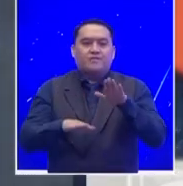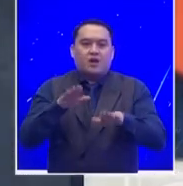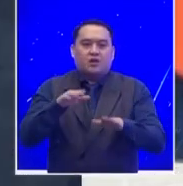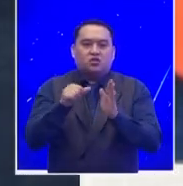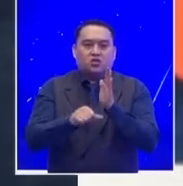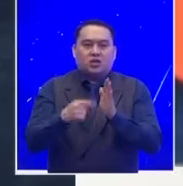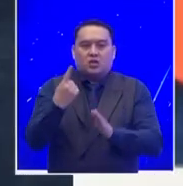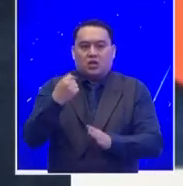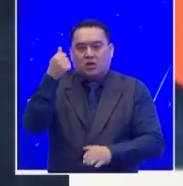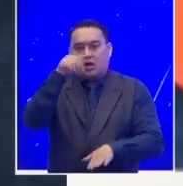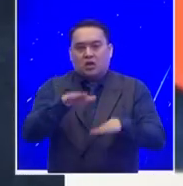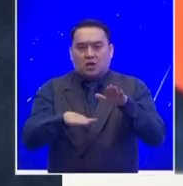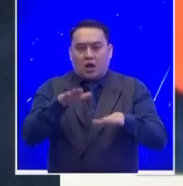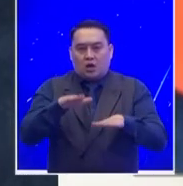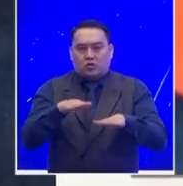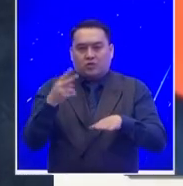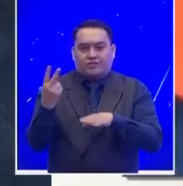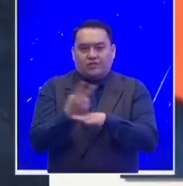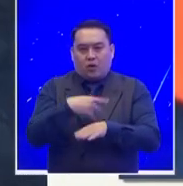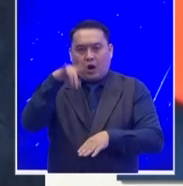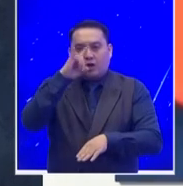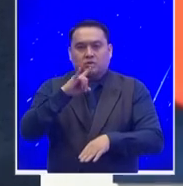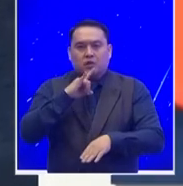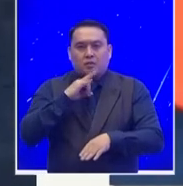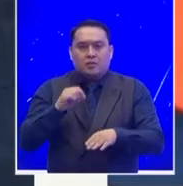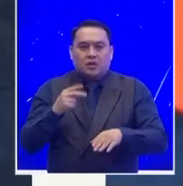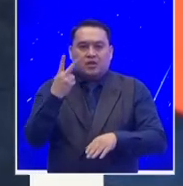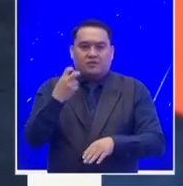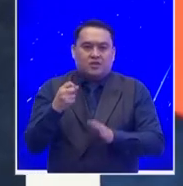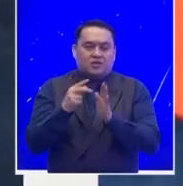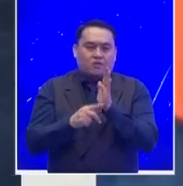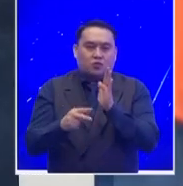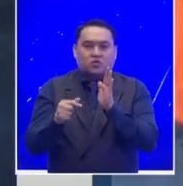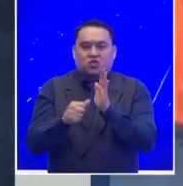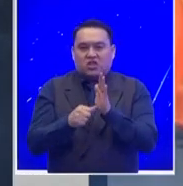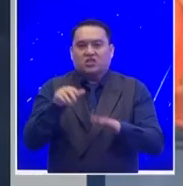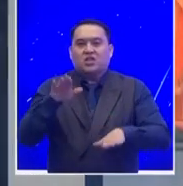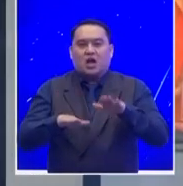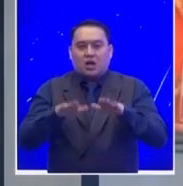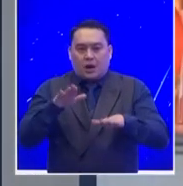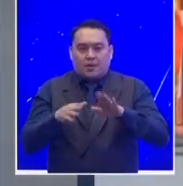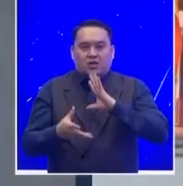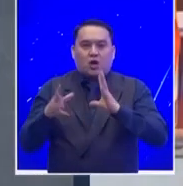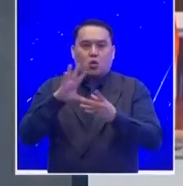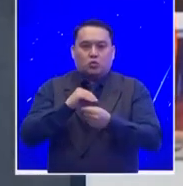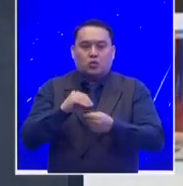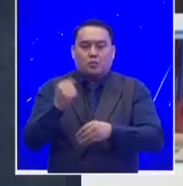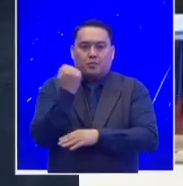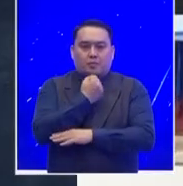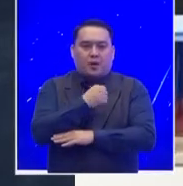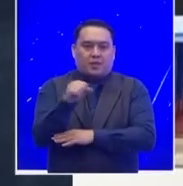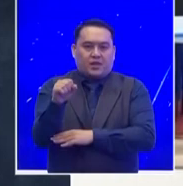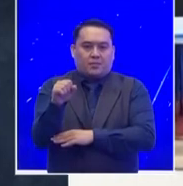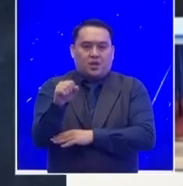до 61 килограмма в сумме двоеборья казахстанец поднял 286 килограммов. Этот результат и стал для него